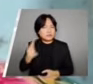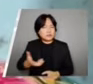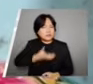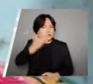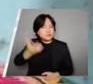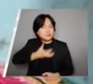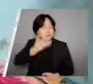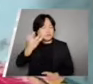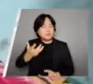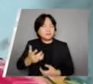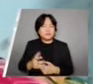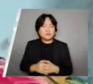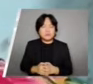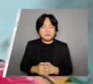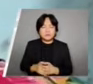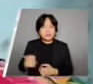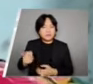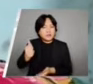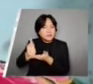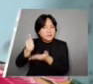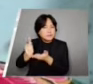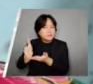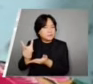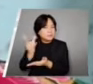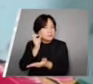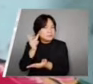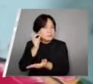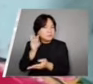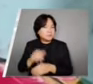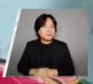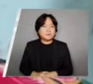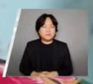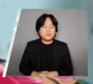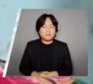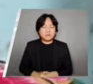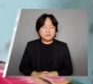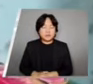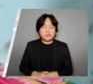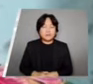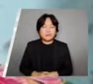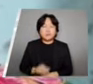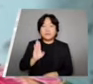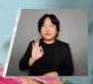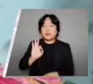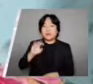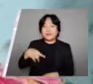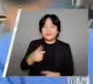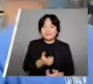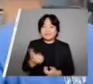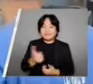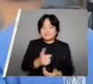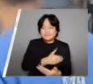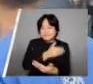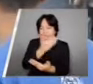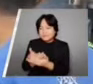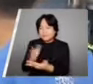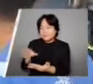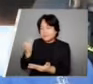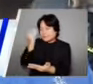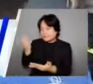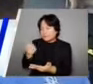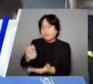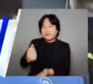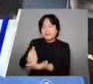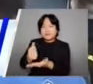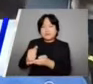nag-iiyak, humingi po ng tulong. Sakto po na pagdating po ng bombero, sinabi po namin na may nahingi po ng tulong. Natagpuan daw